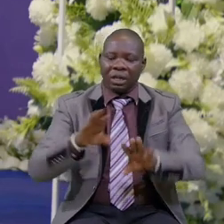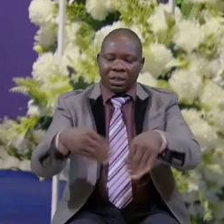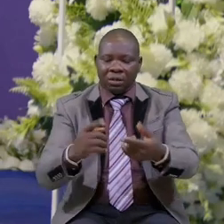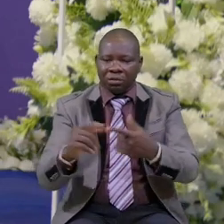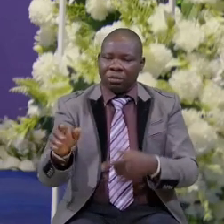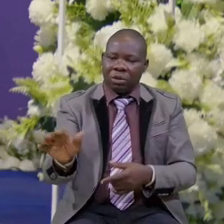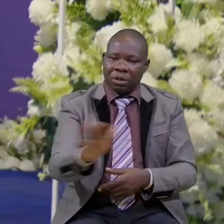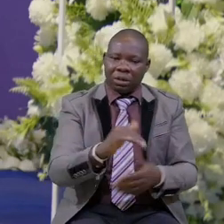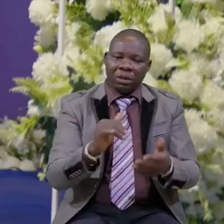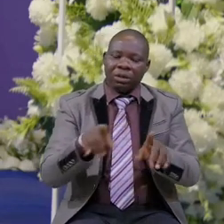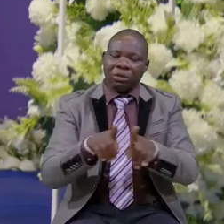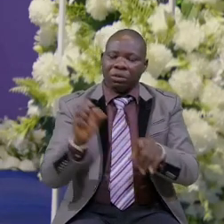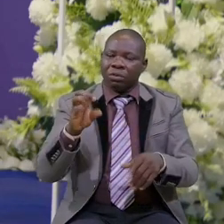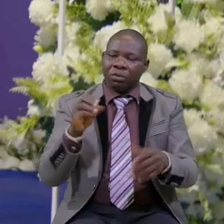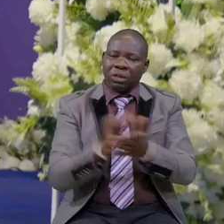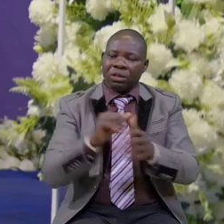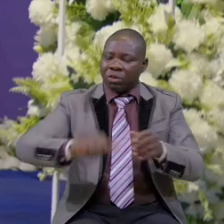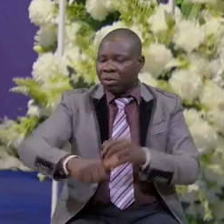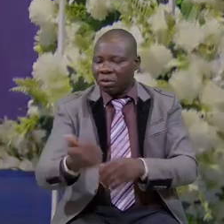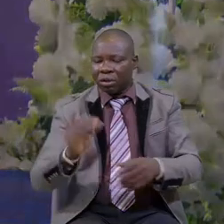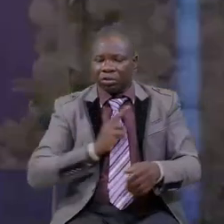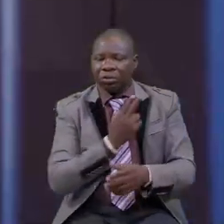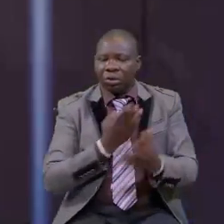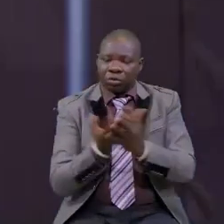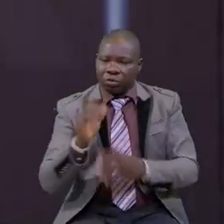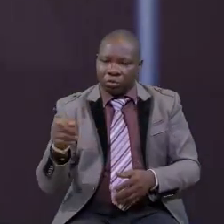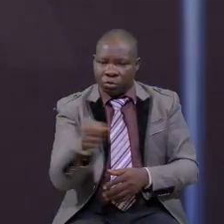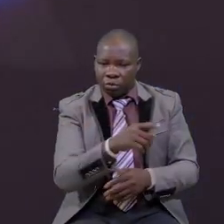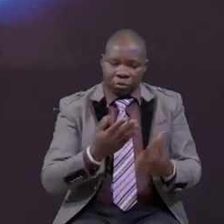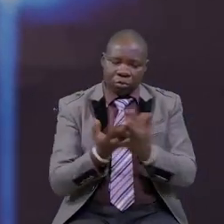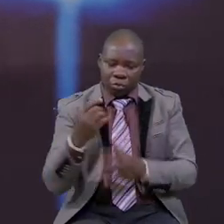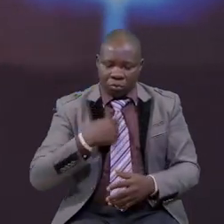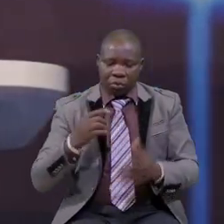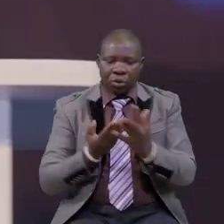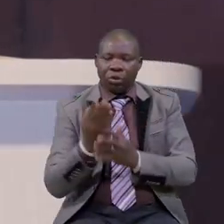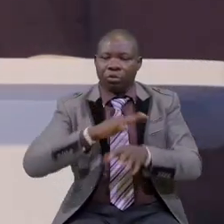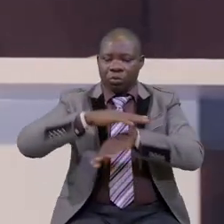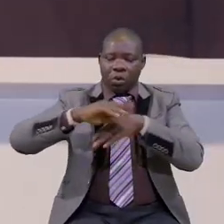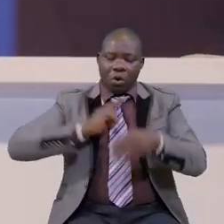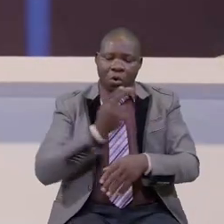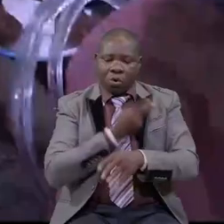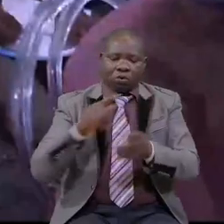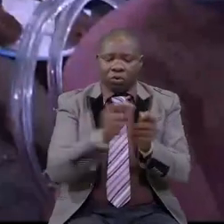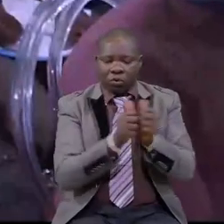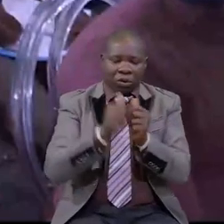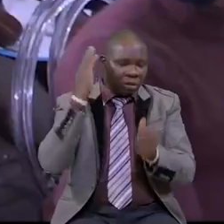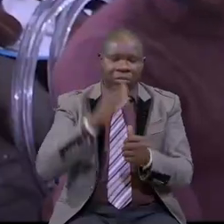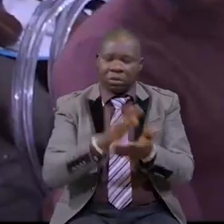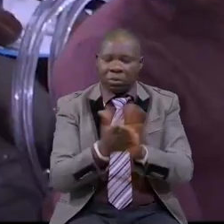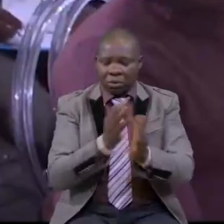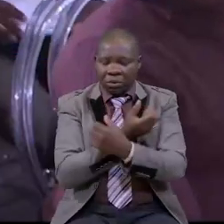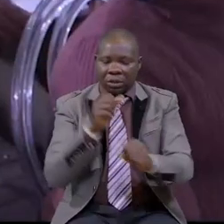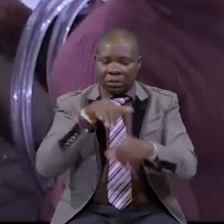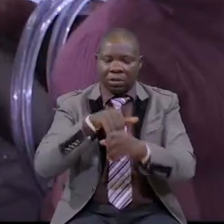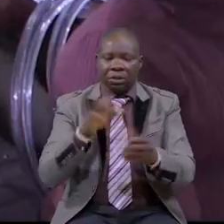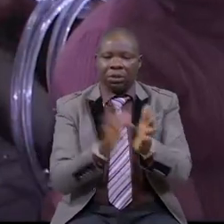donner cela afin que les autres la lisent à travers nous, lisent avec nous pour être sauvés au nom de Jésus. Et